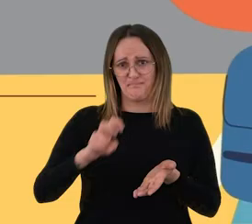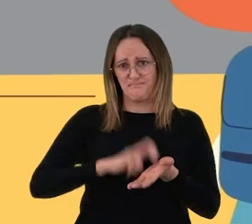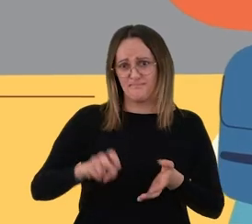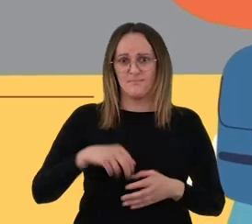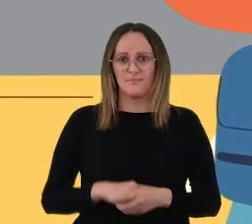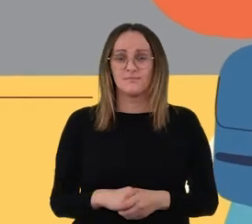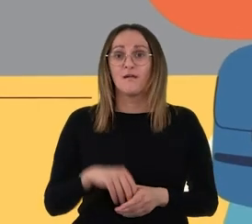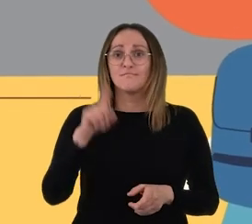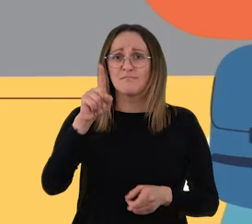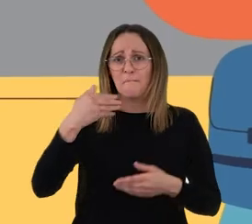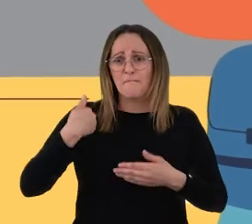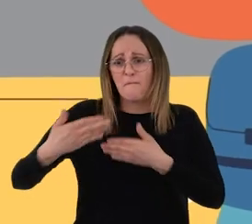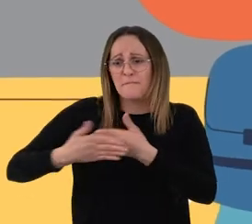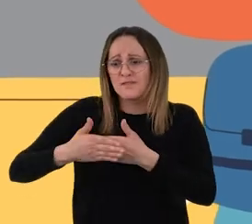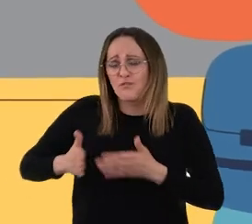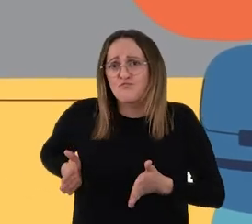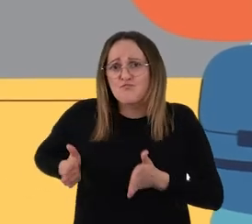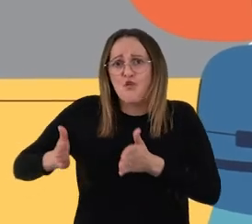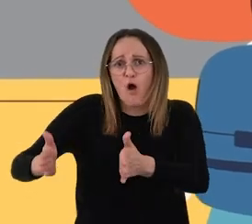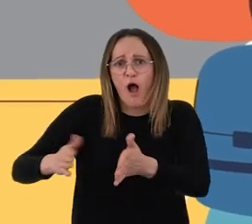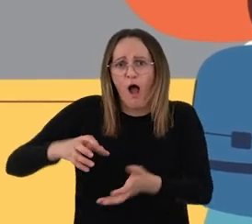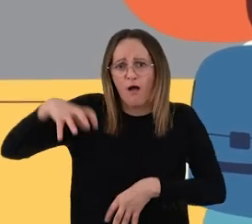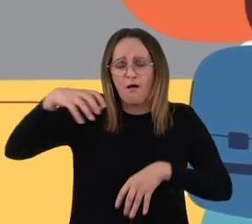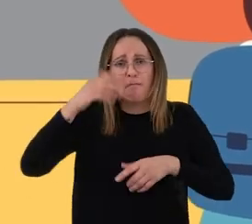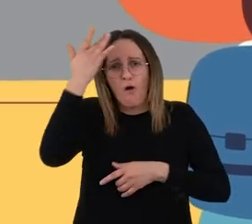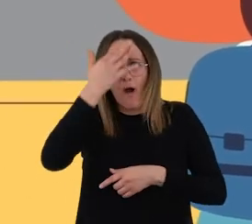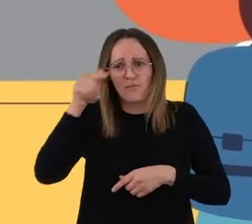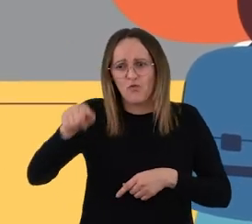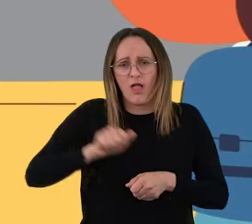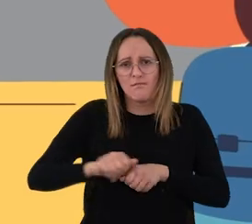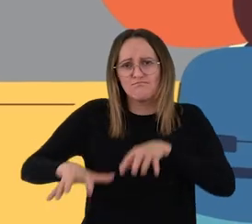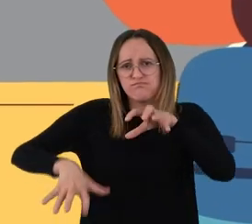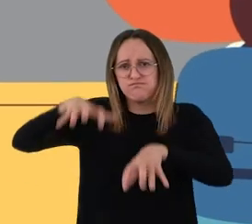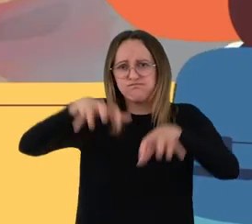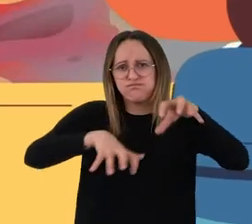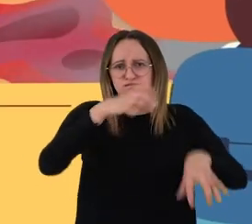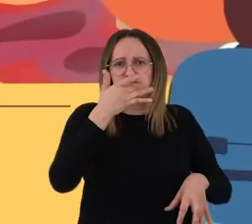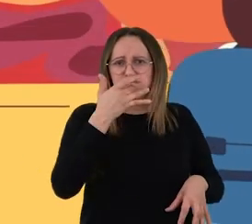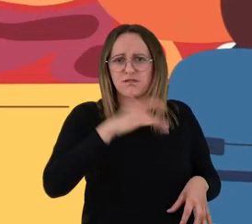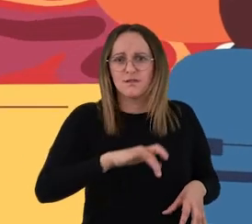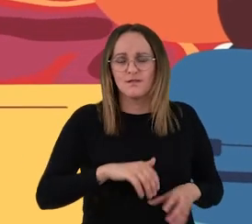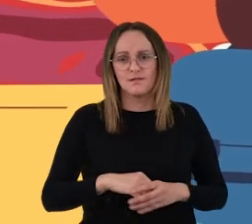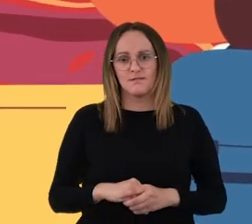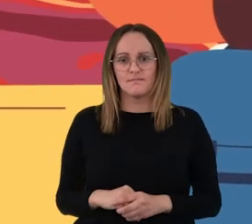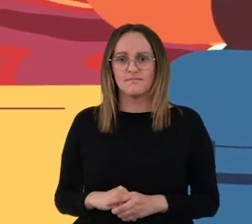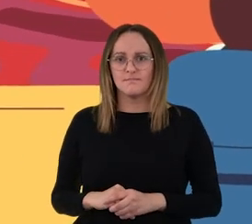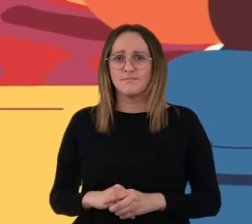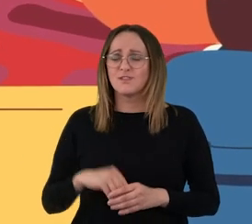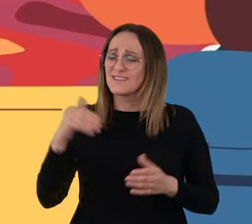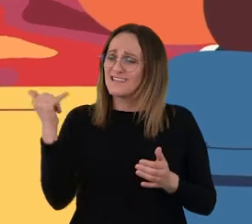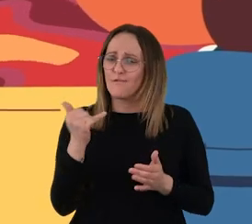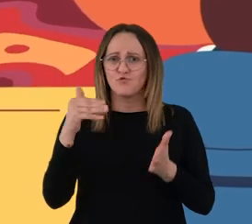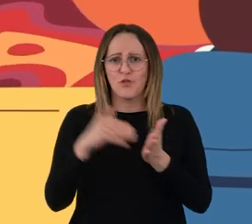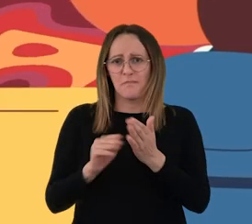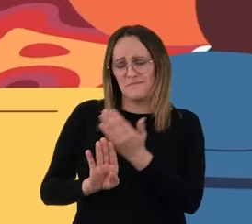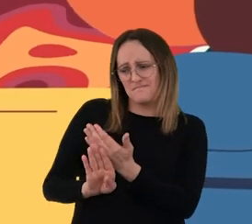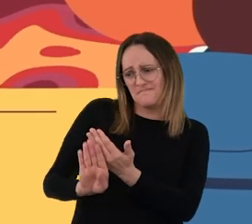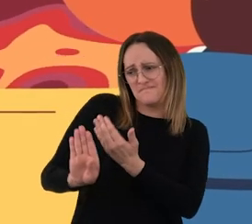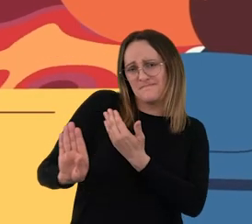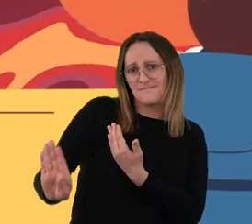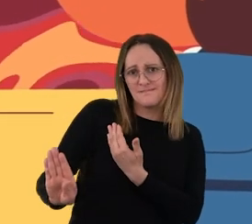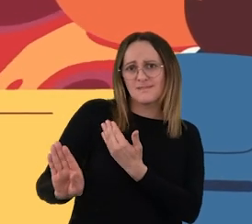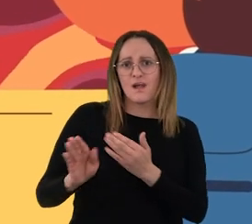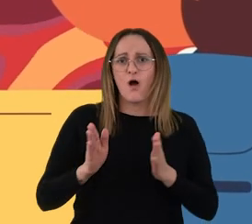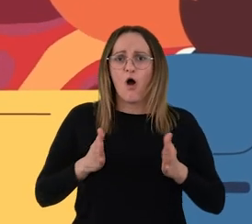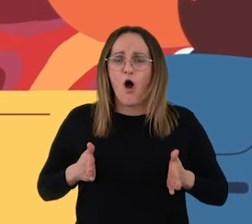biegać. Ponadto byłaś blisko jego krawędzi. Wyobraź sobie, że ulica to lawa. Trzymaj się najdalej, jak to